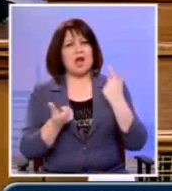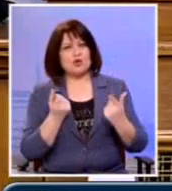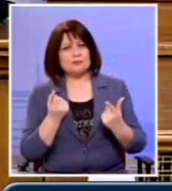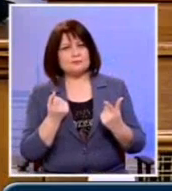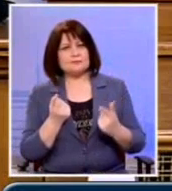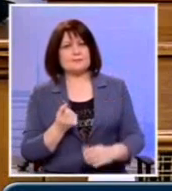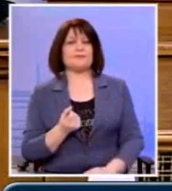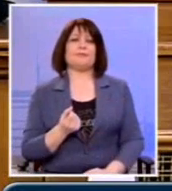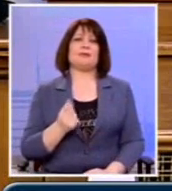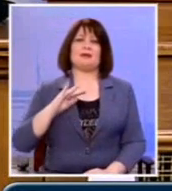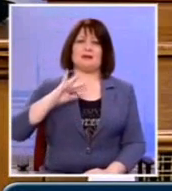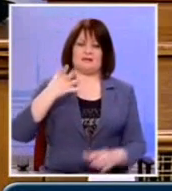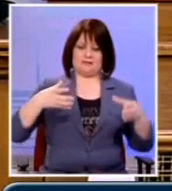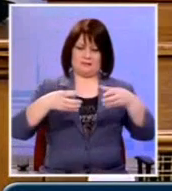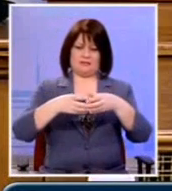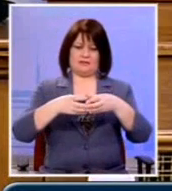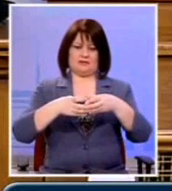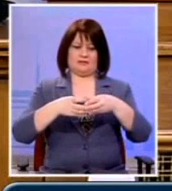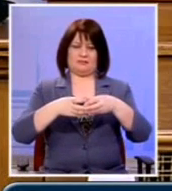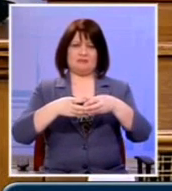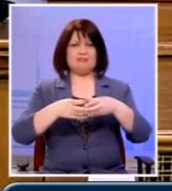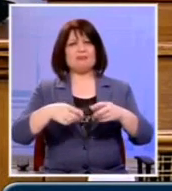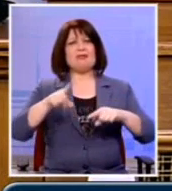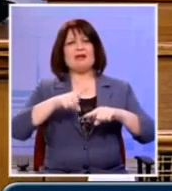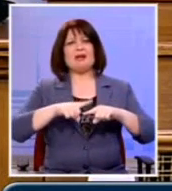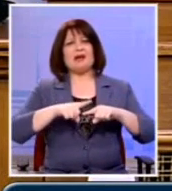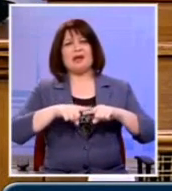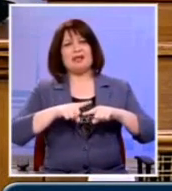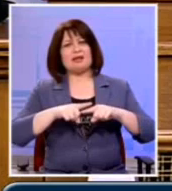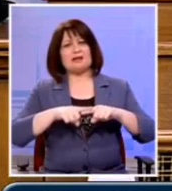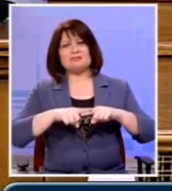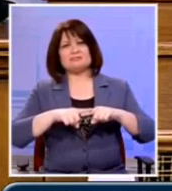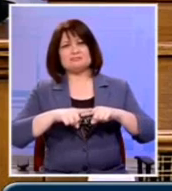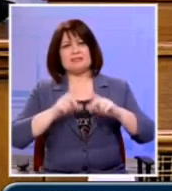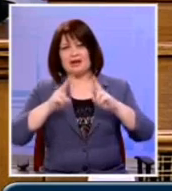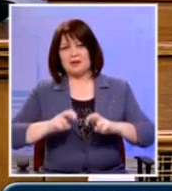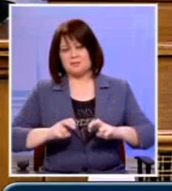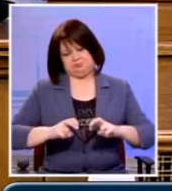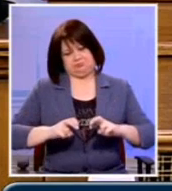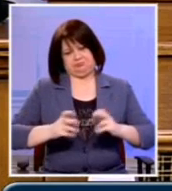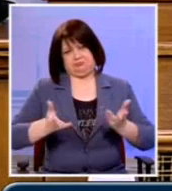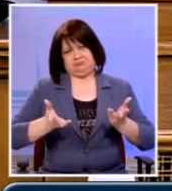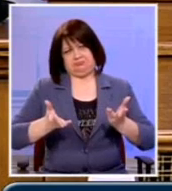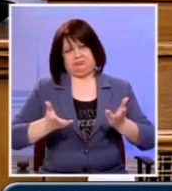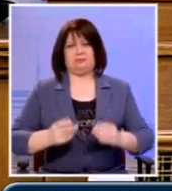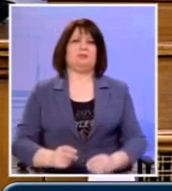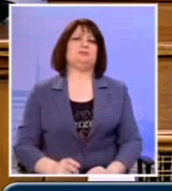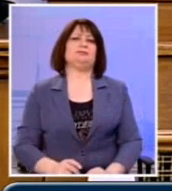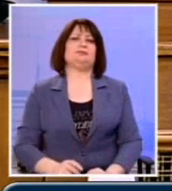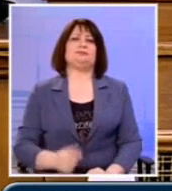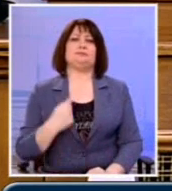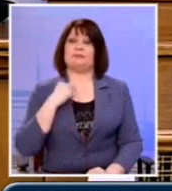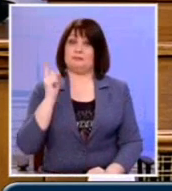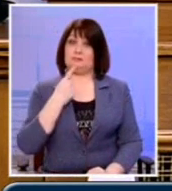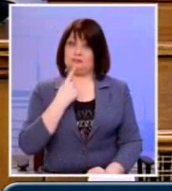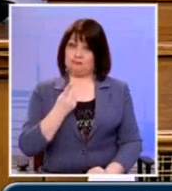πέμπτη φάλαγγα για την ύπαρξη της χώρας και προφανώς για τον έλεγχο της χώρας. Δηλώνουμε λοιπόν όλοι ότι